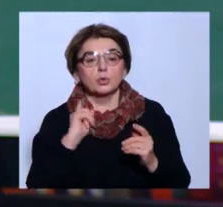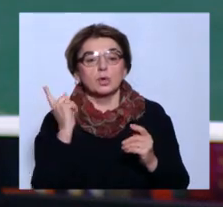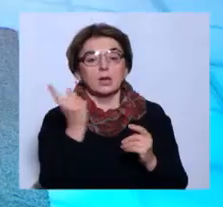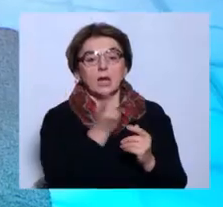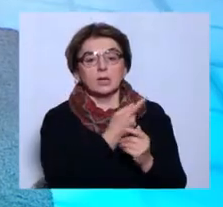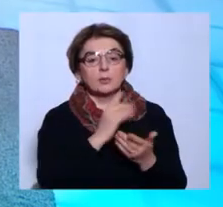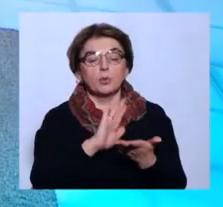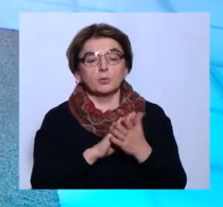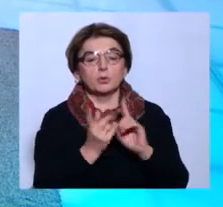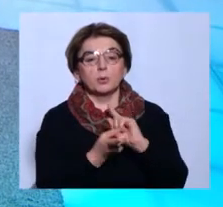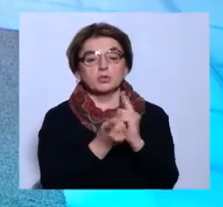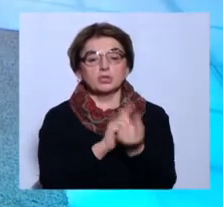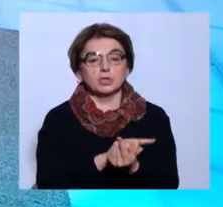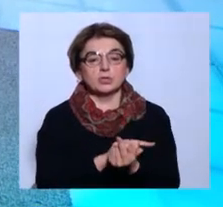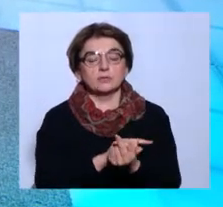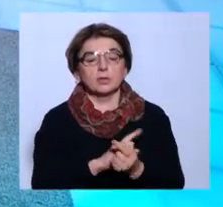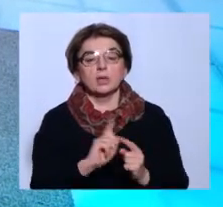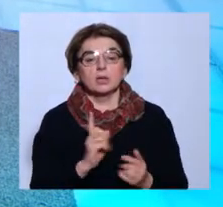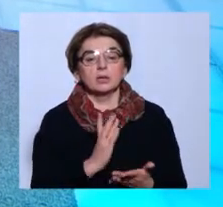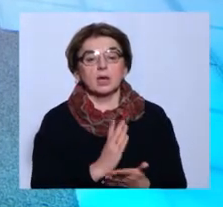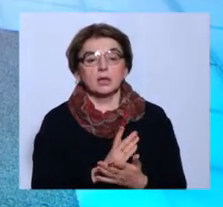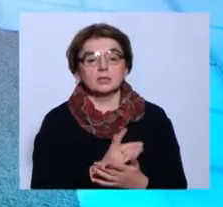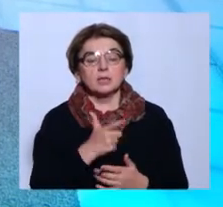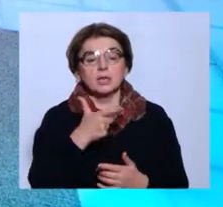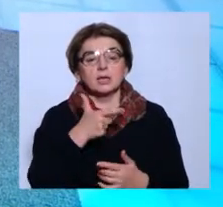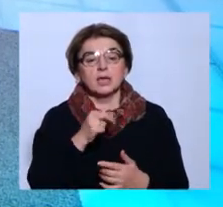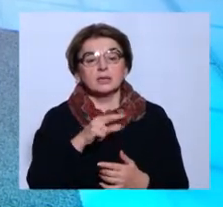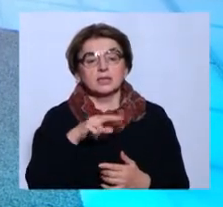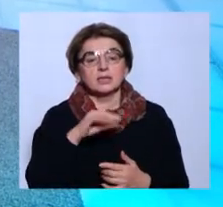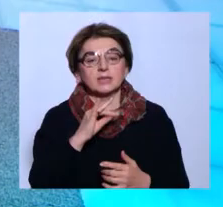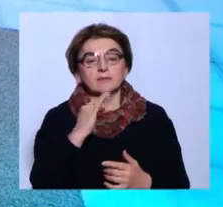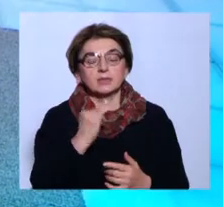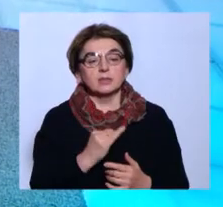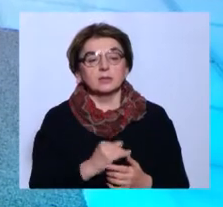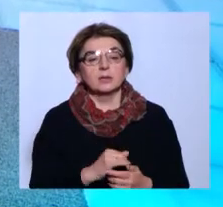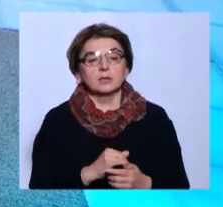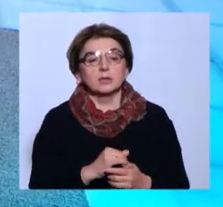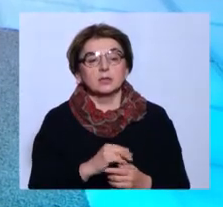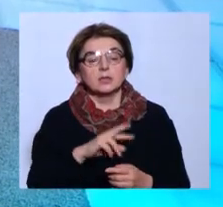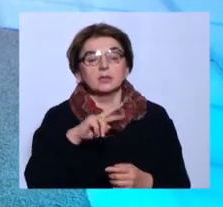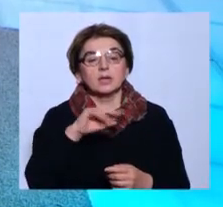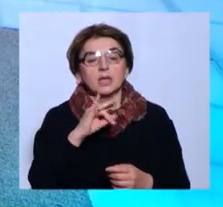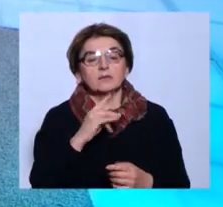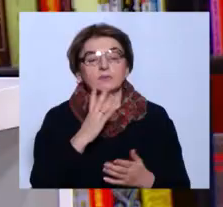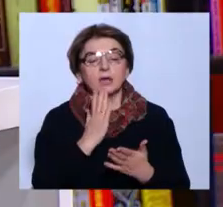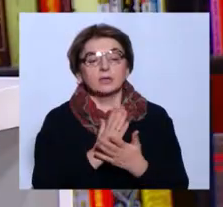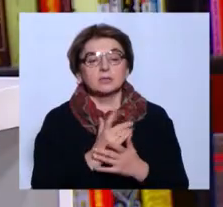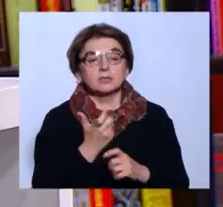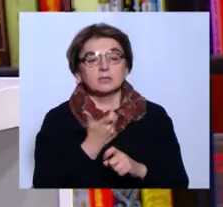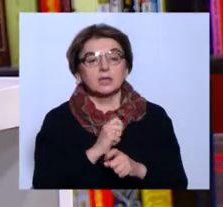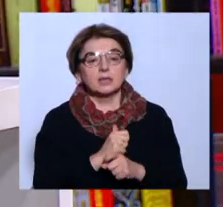პირობები შეიცვალა. რა არის გენთა დრეიფი? გენთა დრეიფი